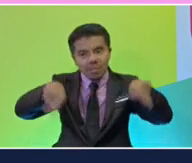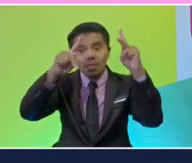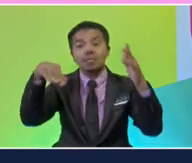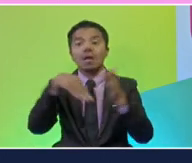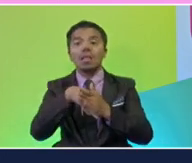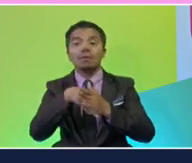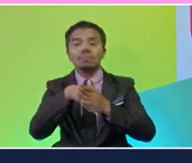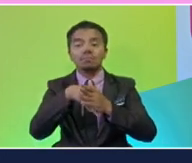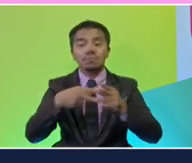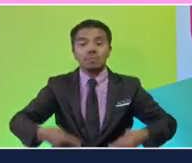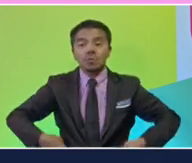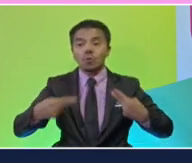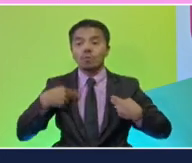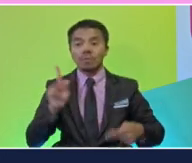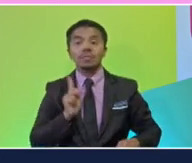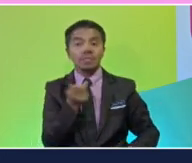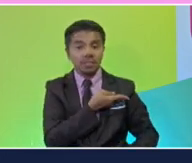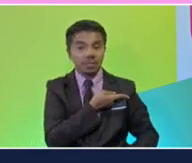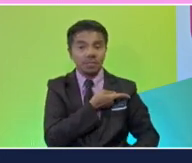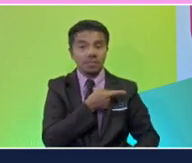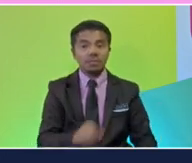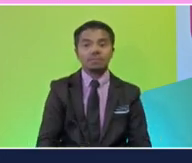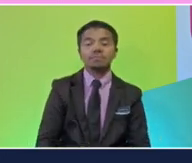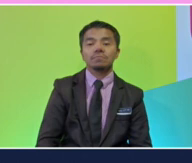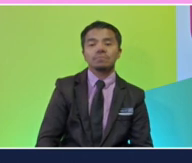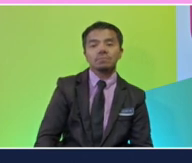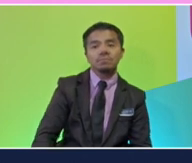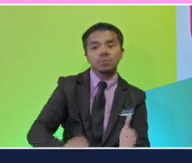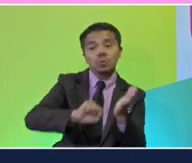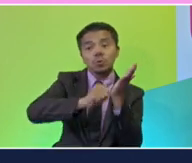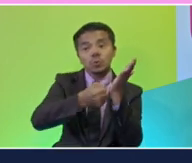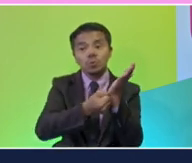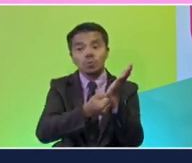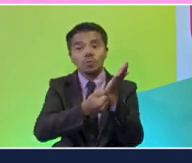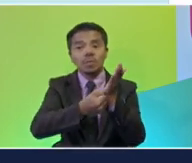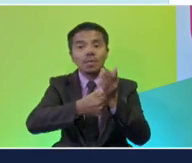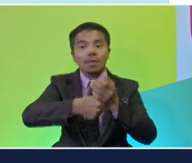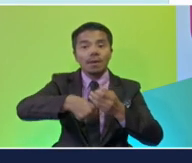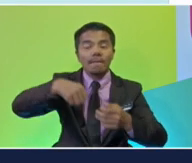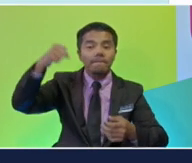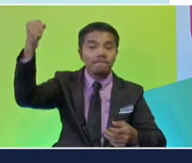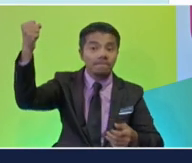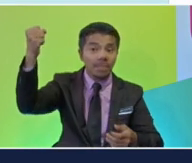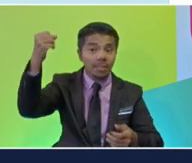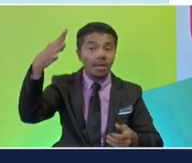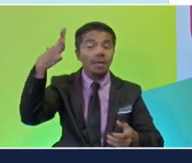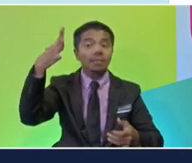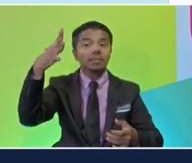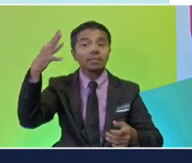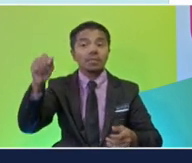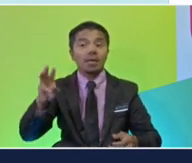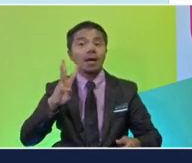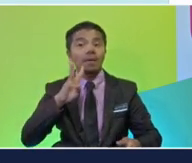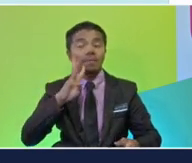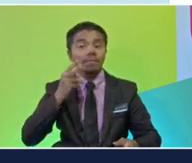dari berbagai sumber seperti matahari lampu dan juga api baik jadi sumber